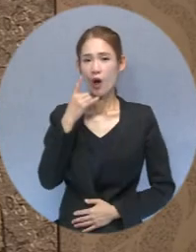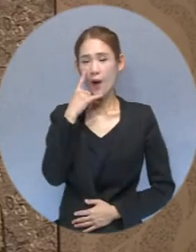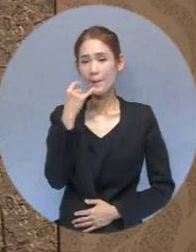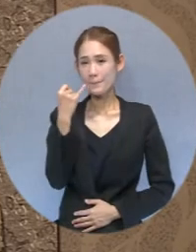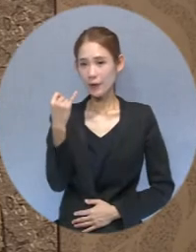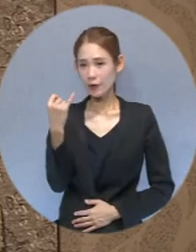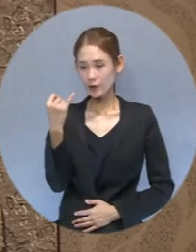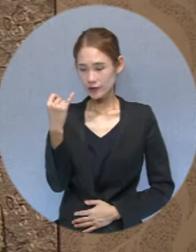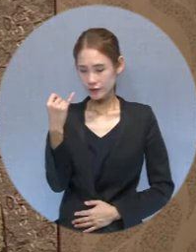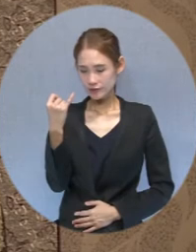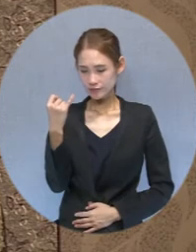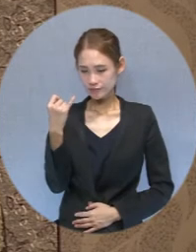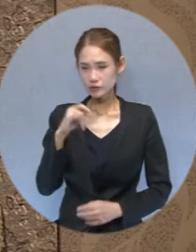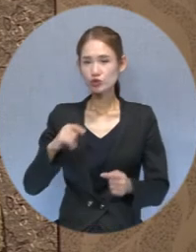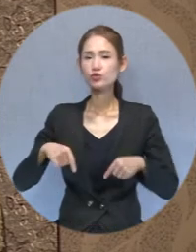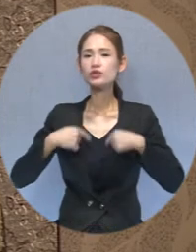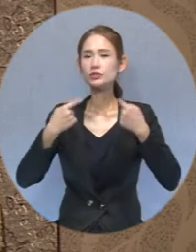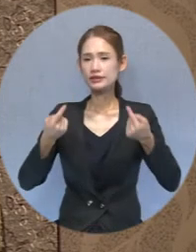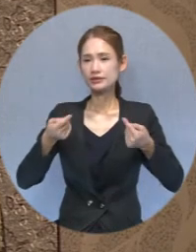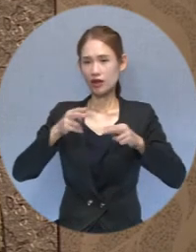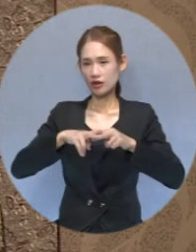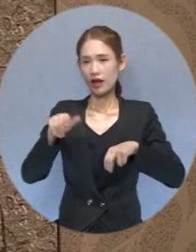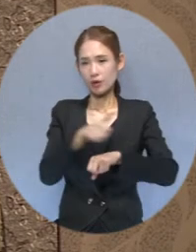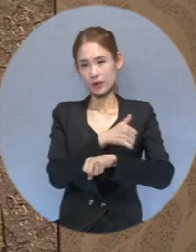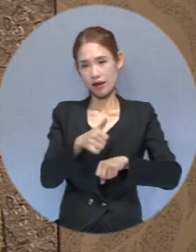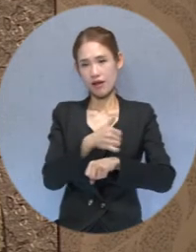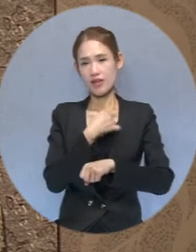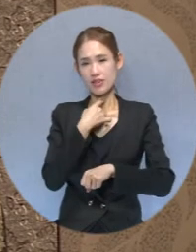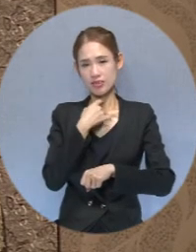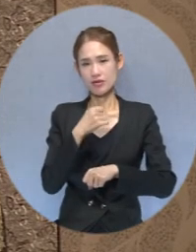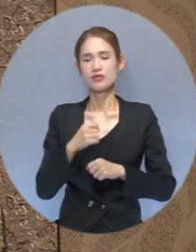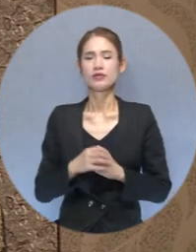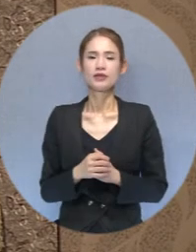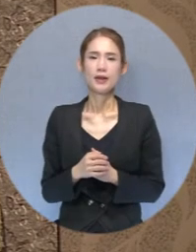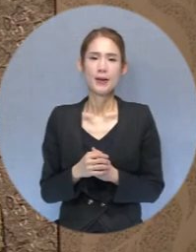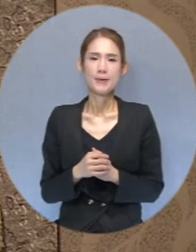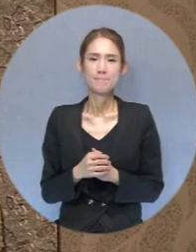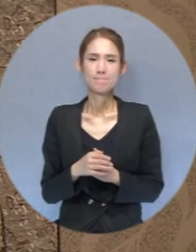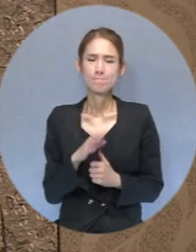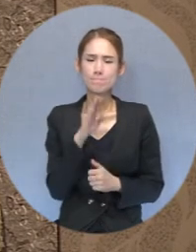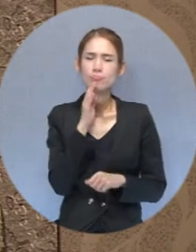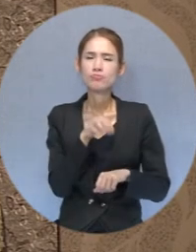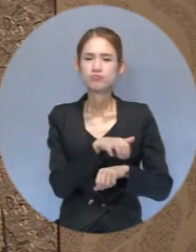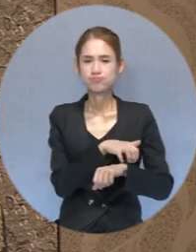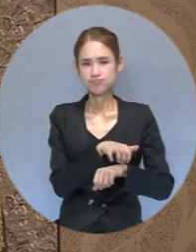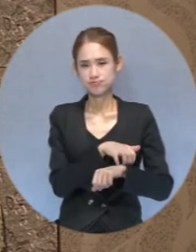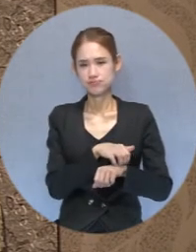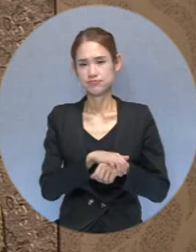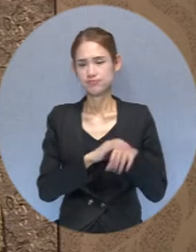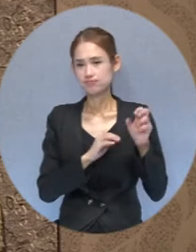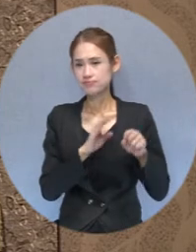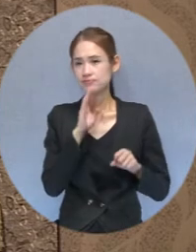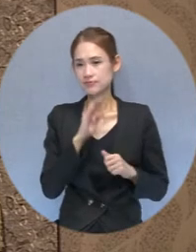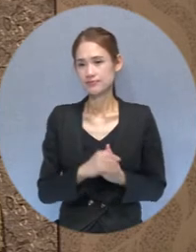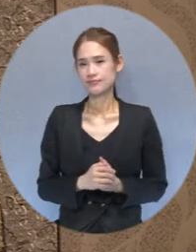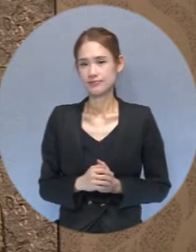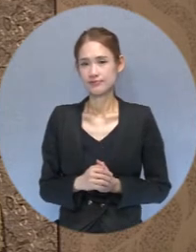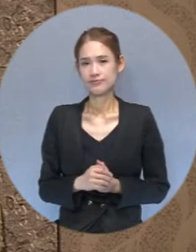어머님도 휠체어를 타고 다니셨었거든요. 네. 근데 참 불편해요. 네, 그렇죠. 네.